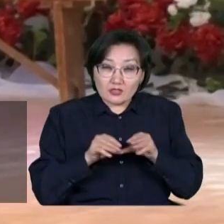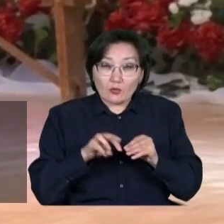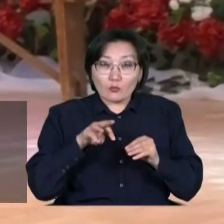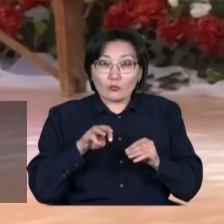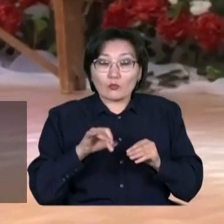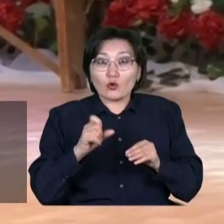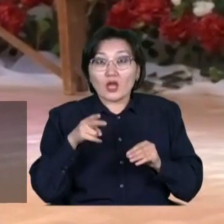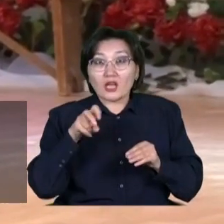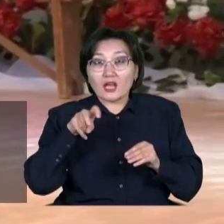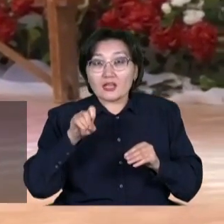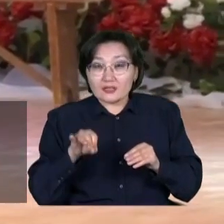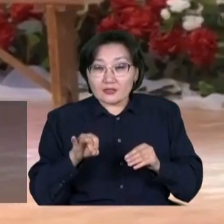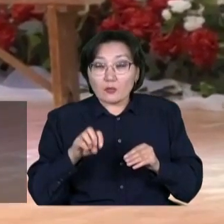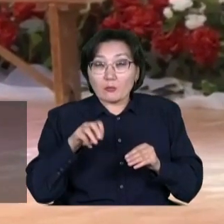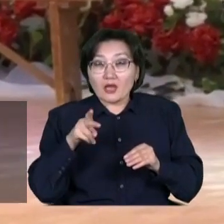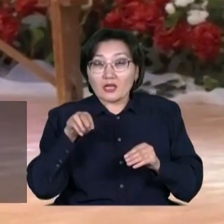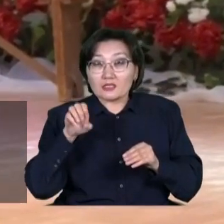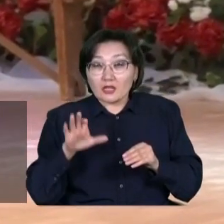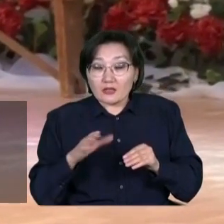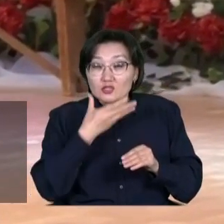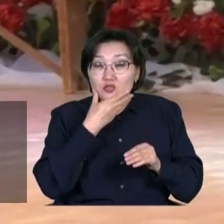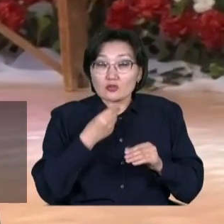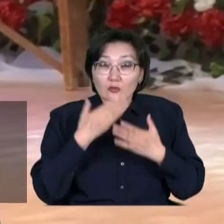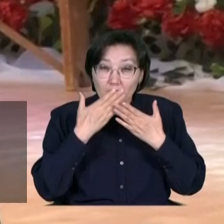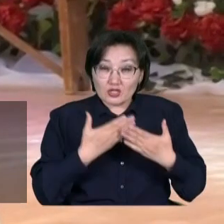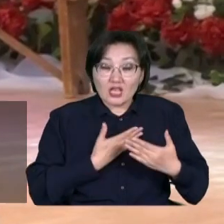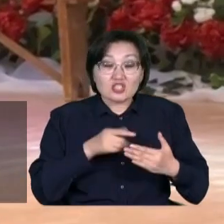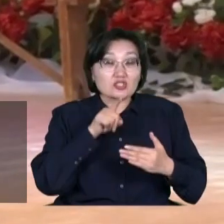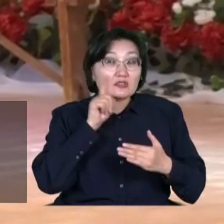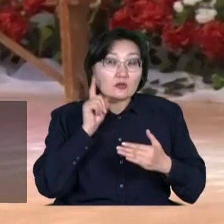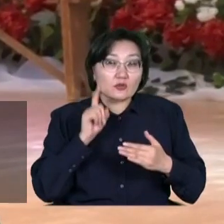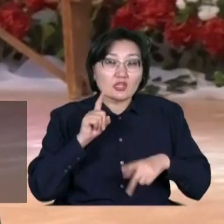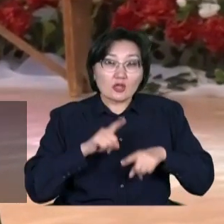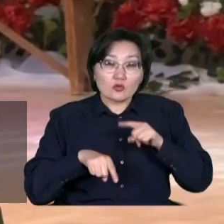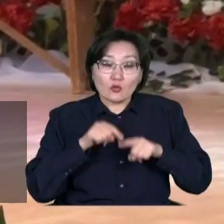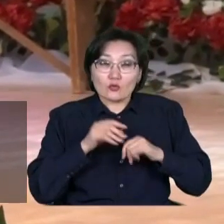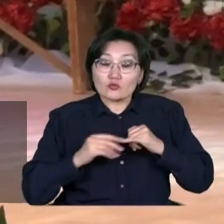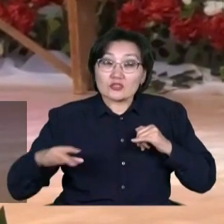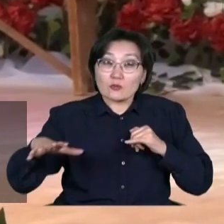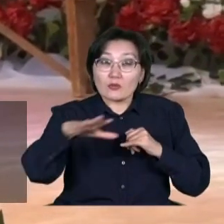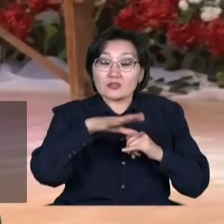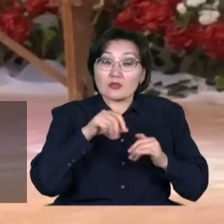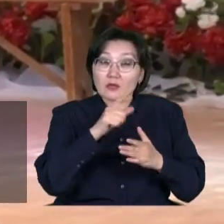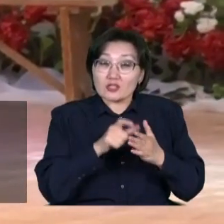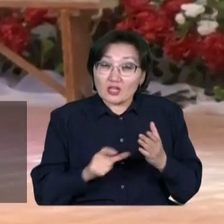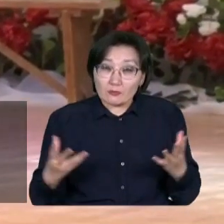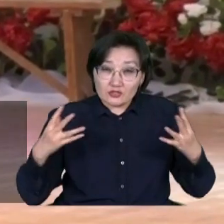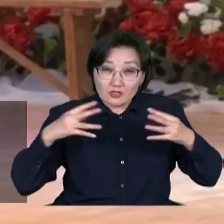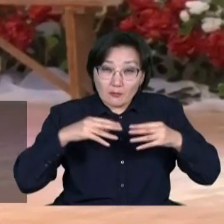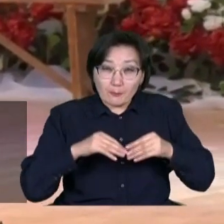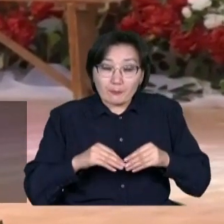Мұқағали атамыздың сұлулық, махаббат, жастық және туған өлке жайлы өлеңдерінің бәрін біріктіріп,